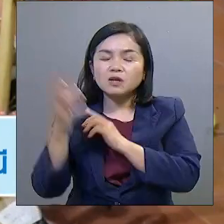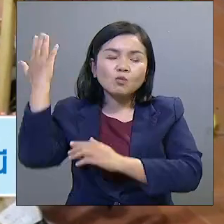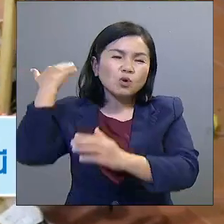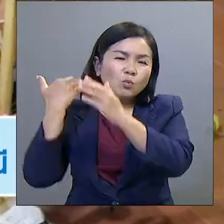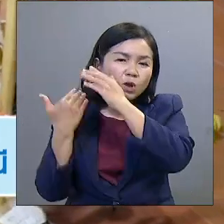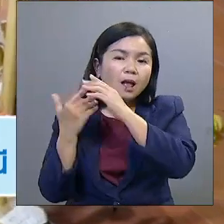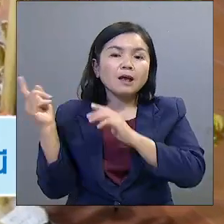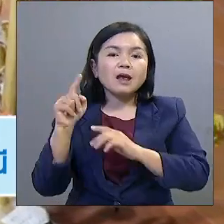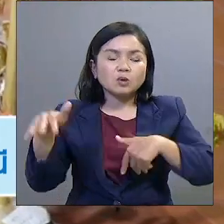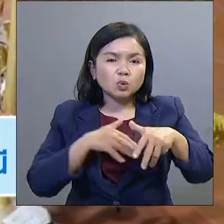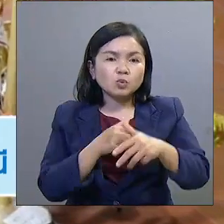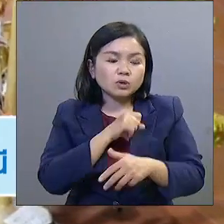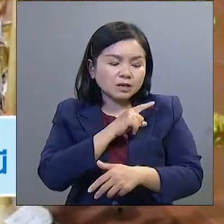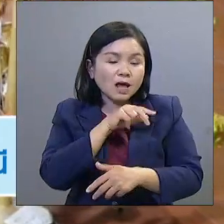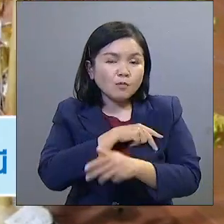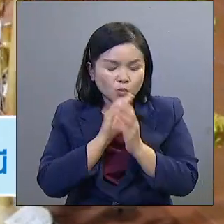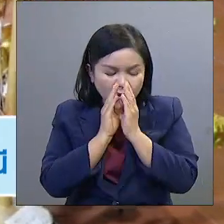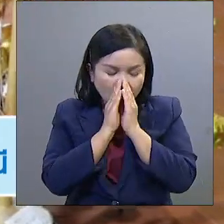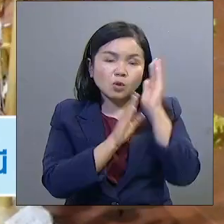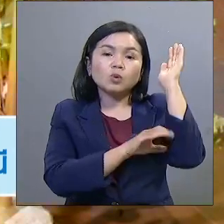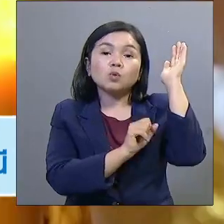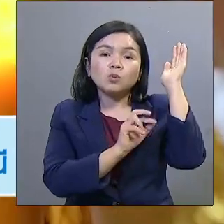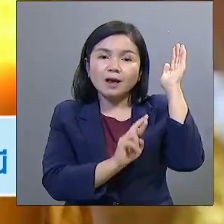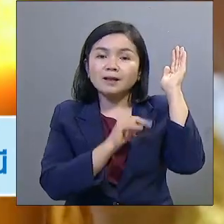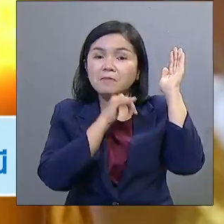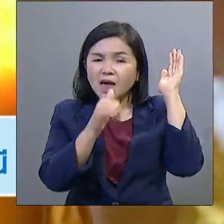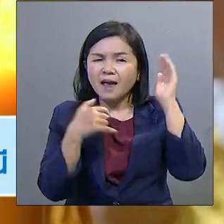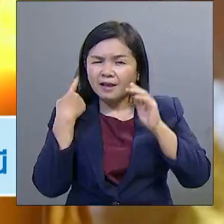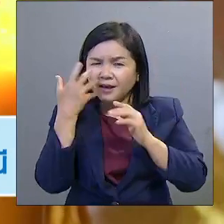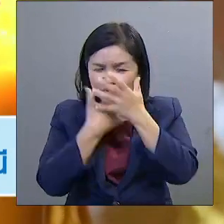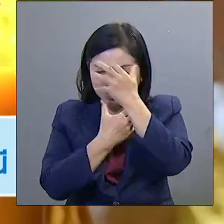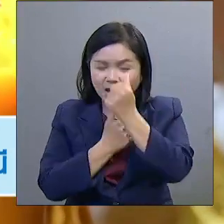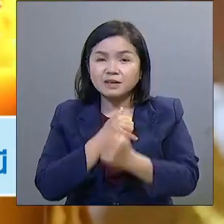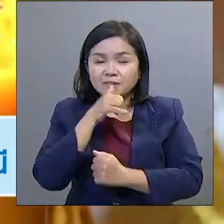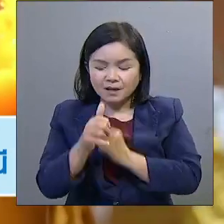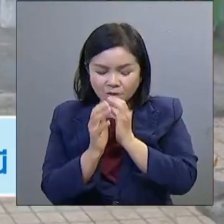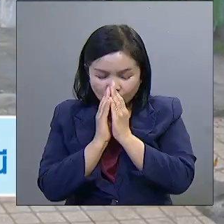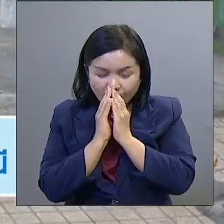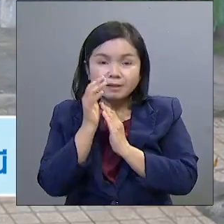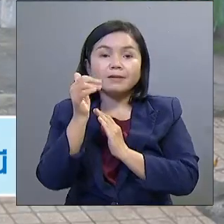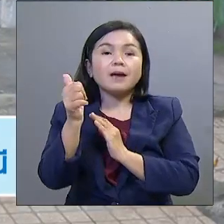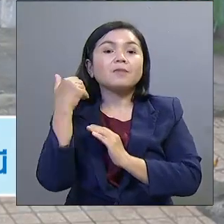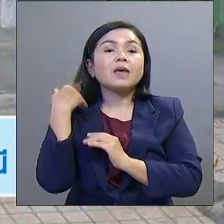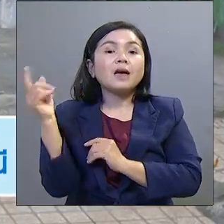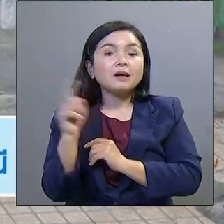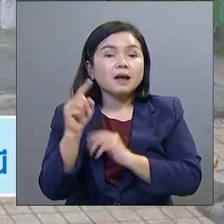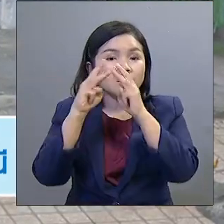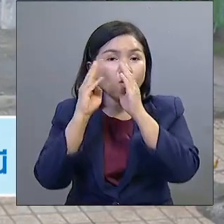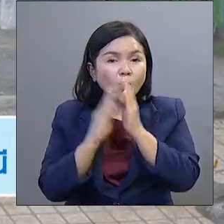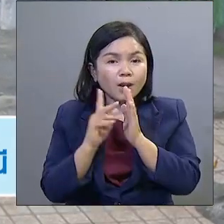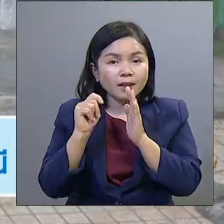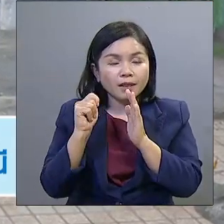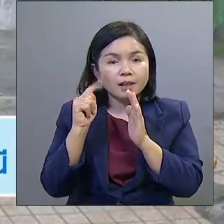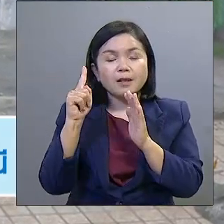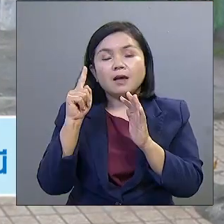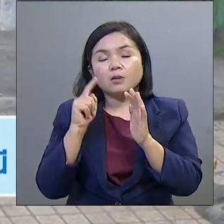เป็นศูนย์รวมจิตใจของชาวสุราษฎร์ธานีอีกด้วยนะครับหากใครอยากจะไปกราบสักการะก็สามารถมาได้ครับที่วัดถ้ำคูหาต